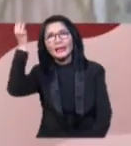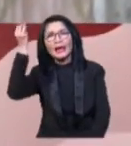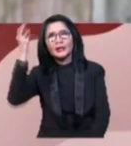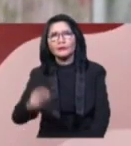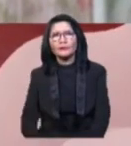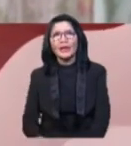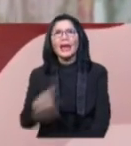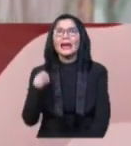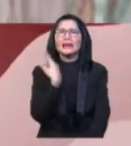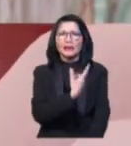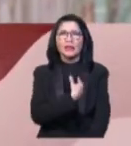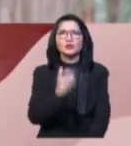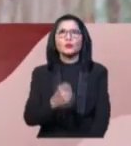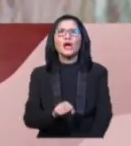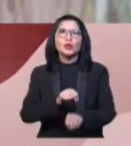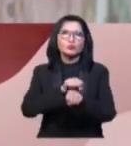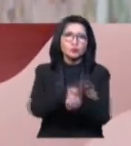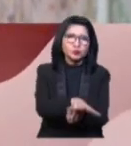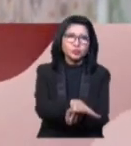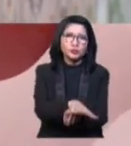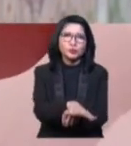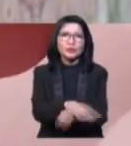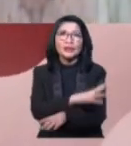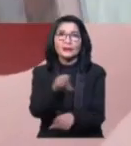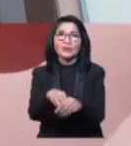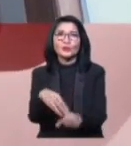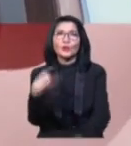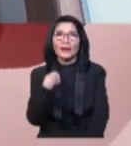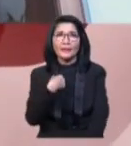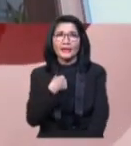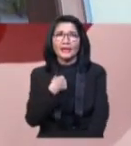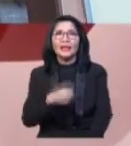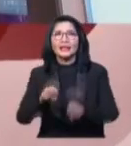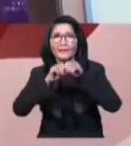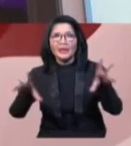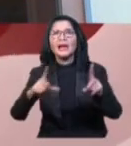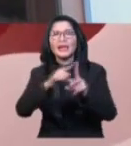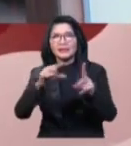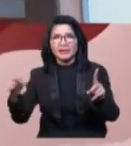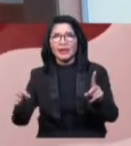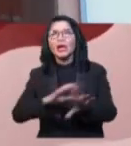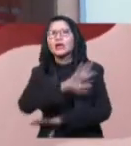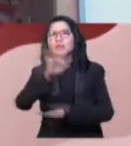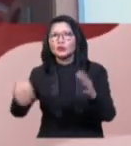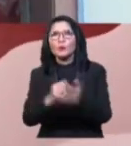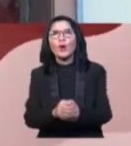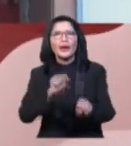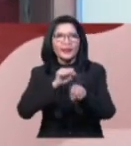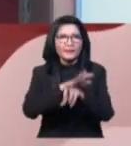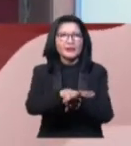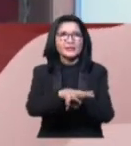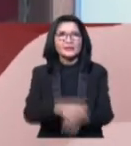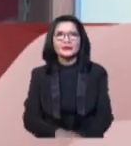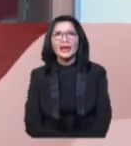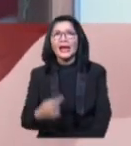garis besar kita semua terdampak, termasuk kami meskipun kita media digital. Tapi semuanya pasti kena, dan kita